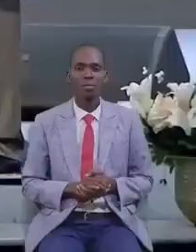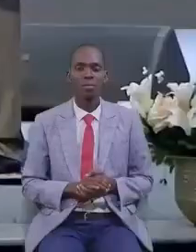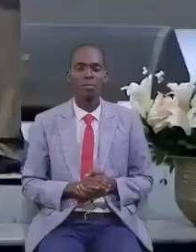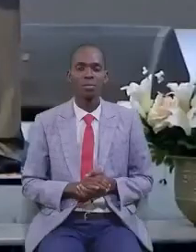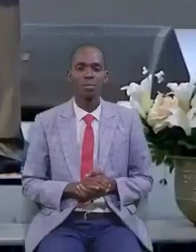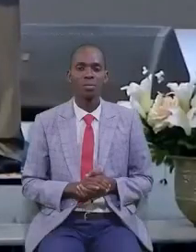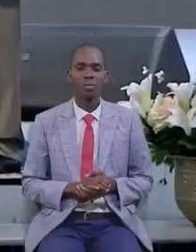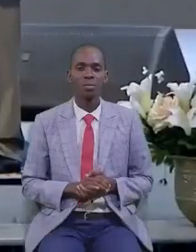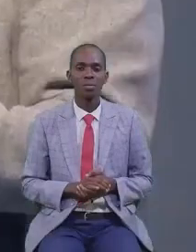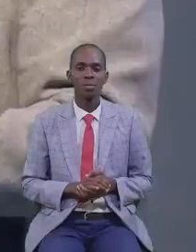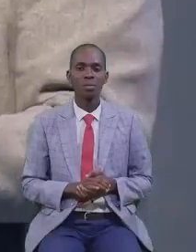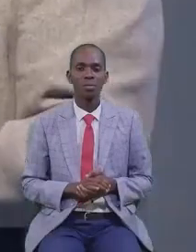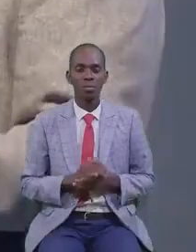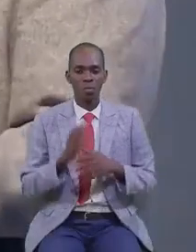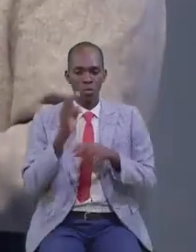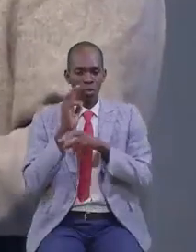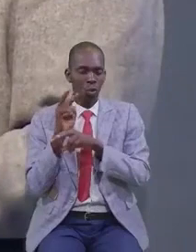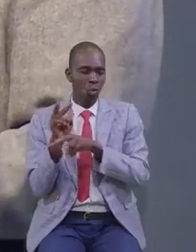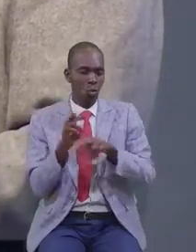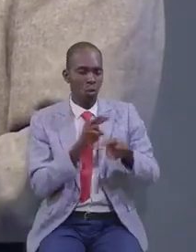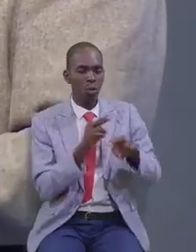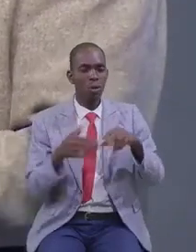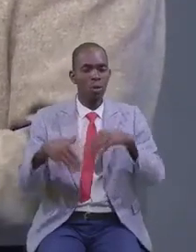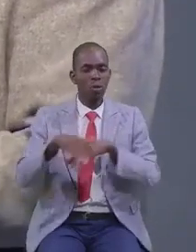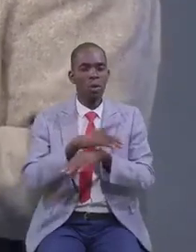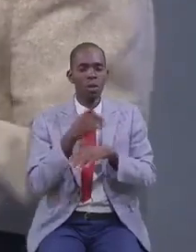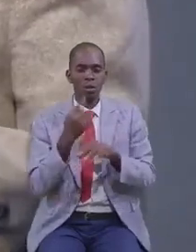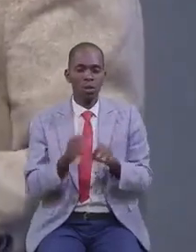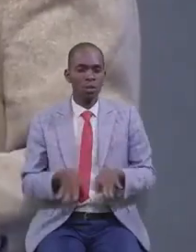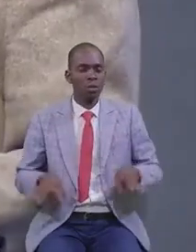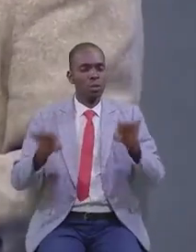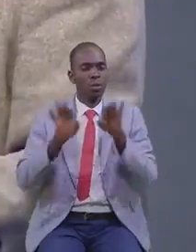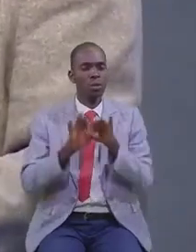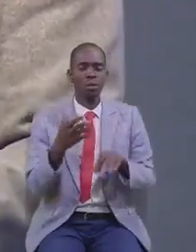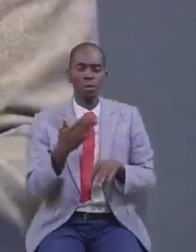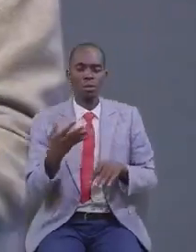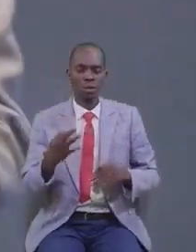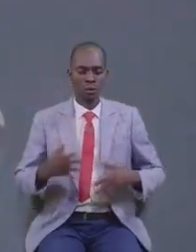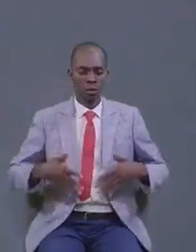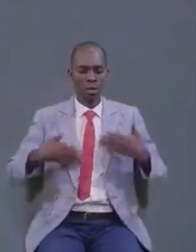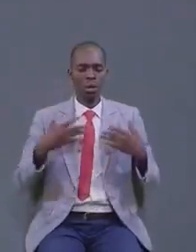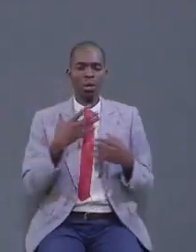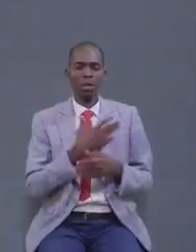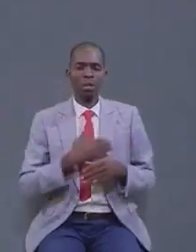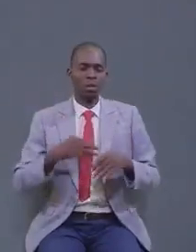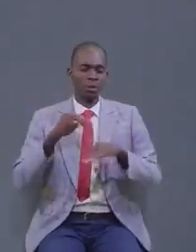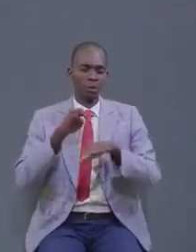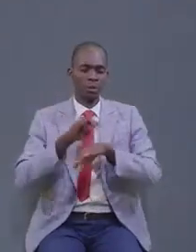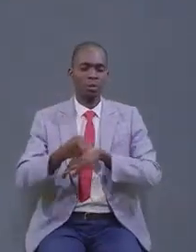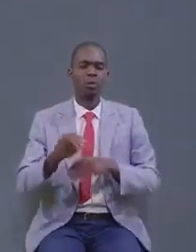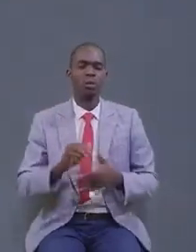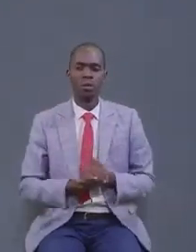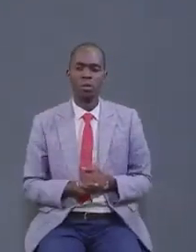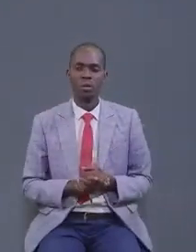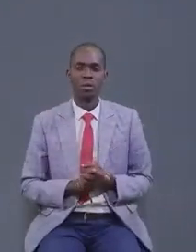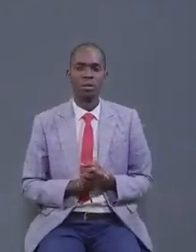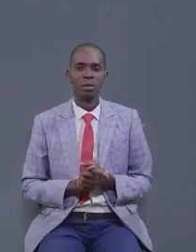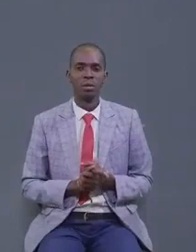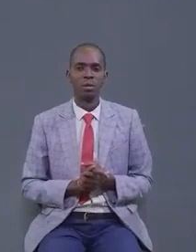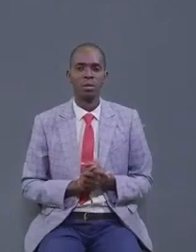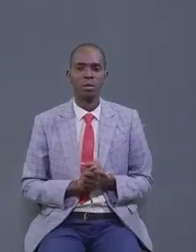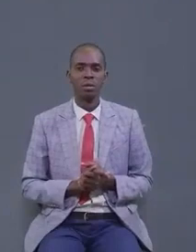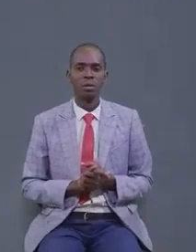గమనిక కలిగుంటాం. Watching over the priorities of life and ministry. జీవిత సేవ